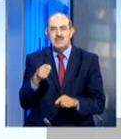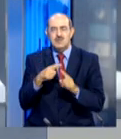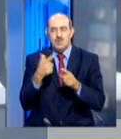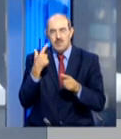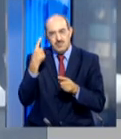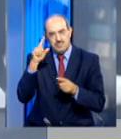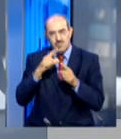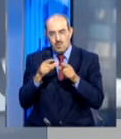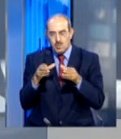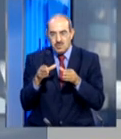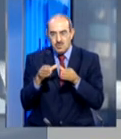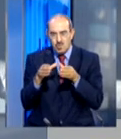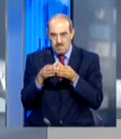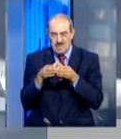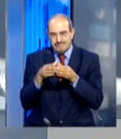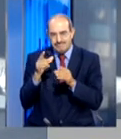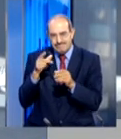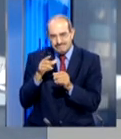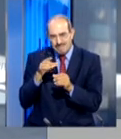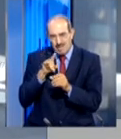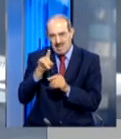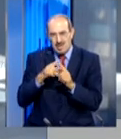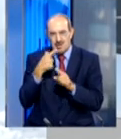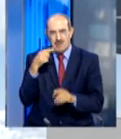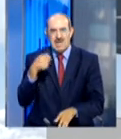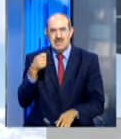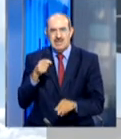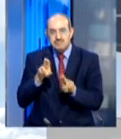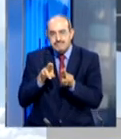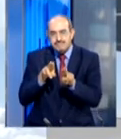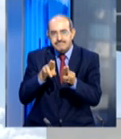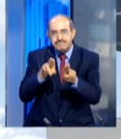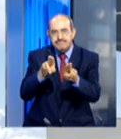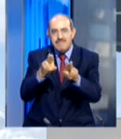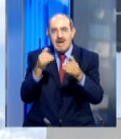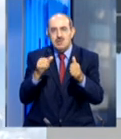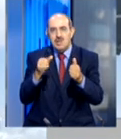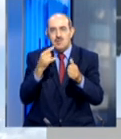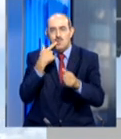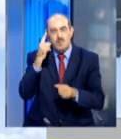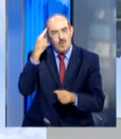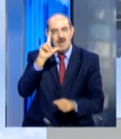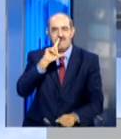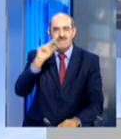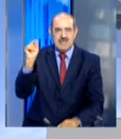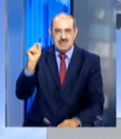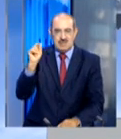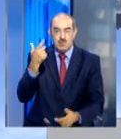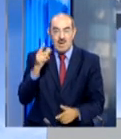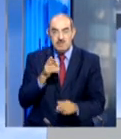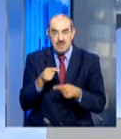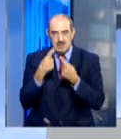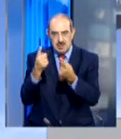لقواتنا الجوية، رافق الطائرة الرئاسية في الأجواء الجزائرية لتوديع السيد الرئيس خلال